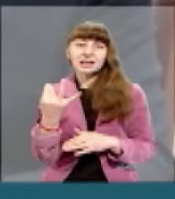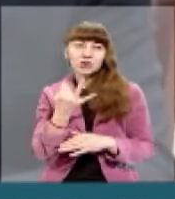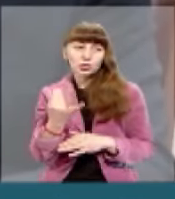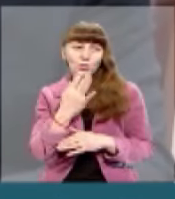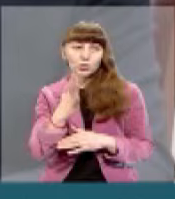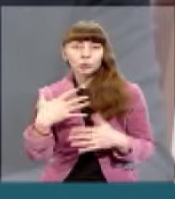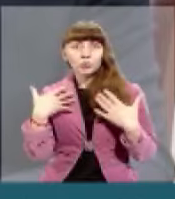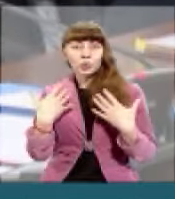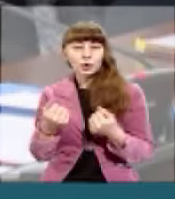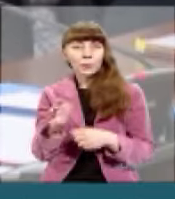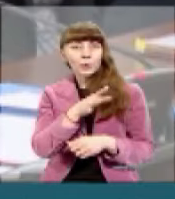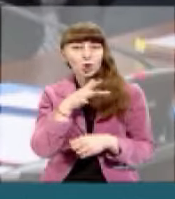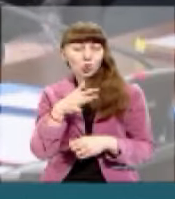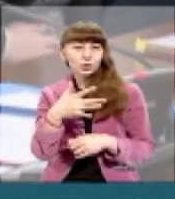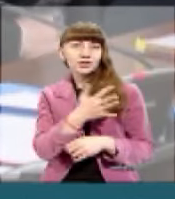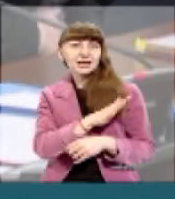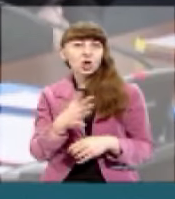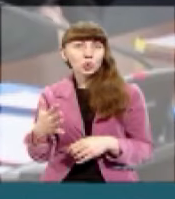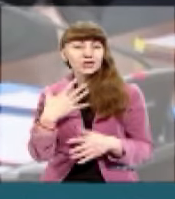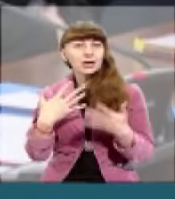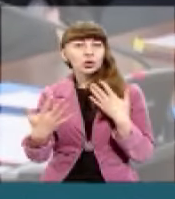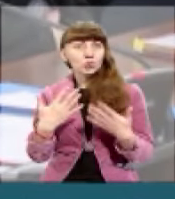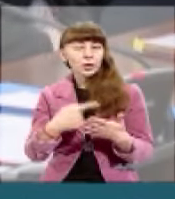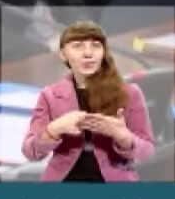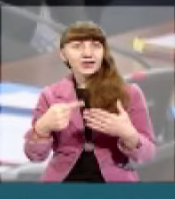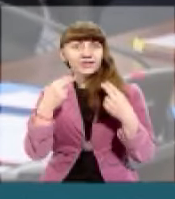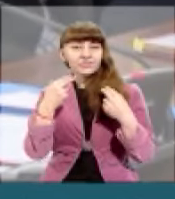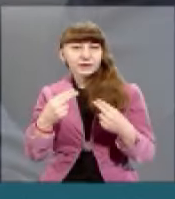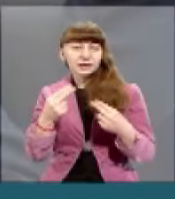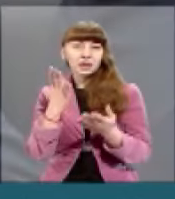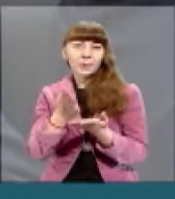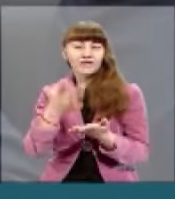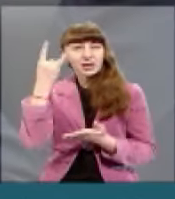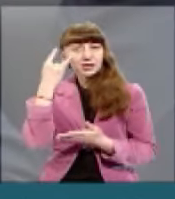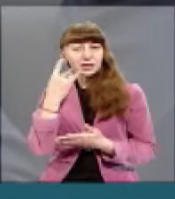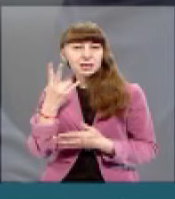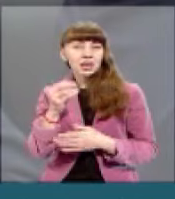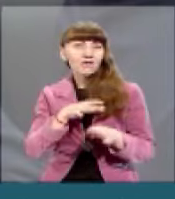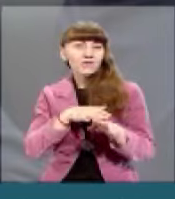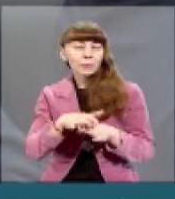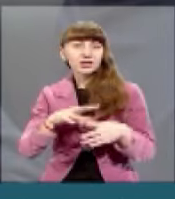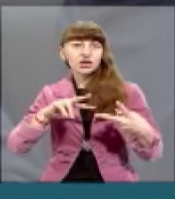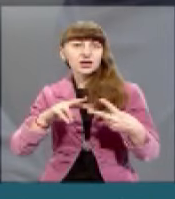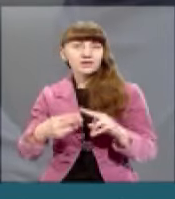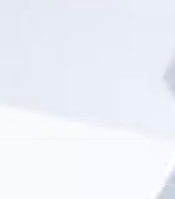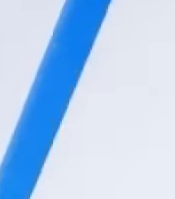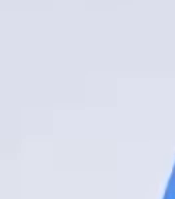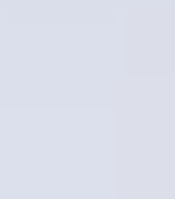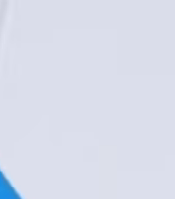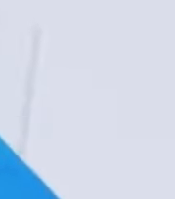заинтересованность в дальнейшем укреплении многосторонних отношений и подчеркнул эффективность курса Казахстана на реализацию реформ.